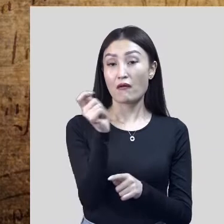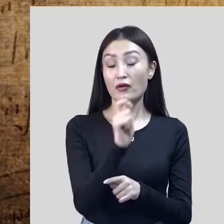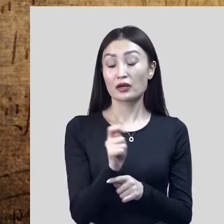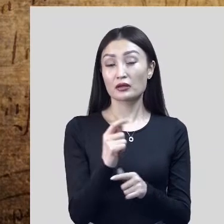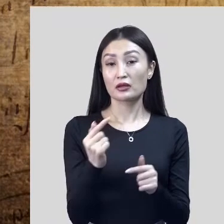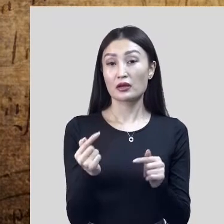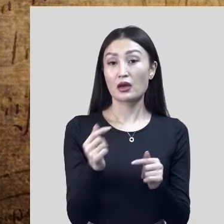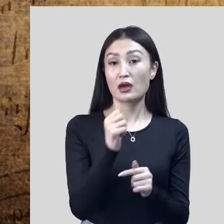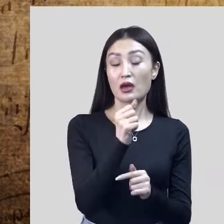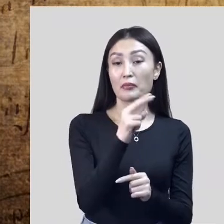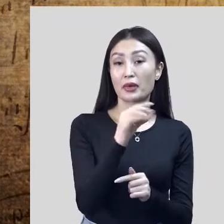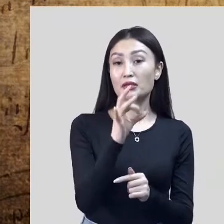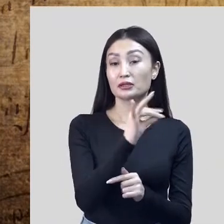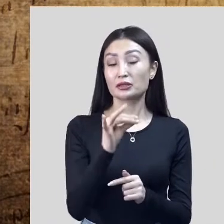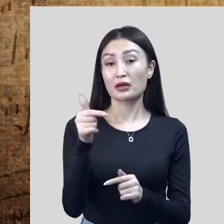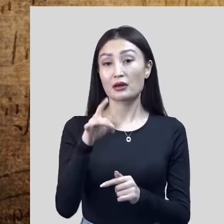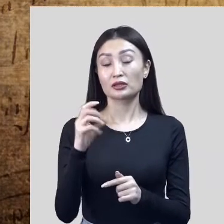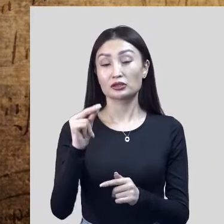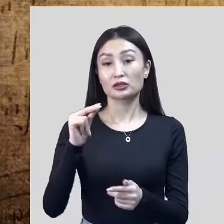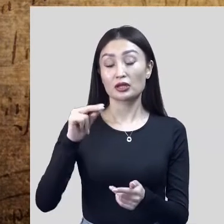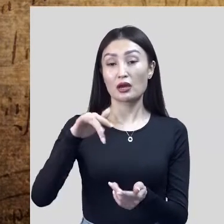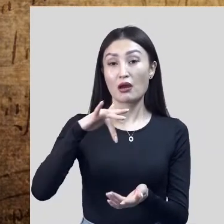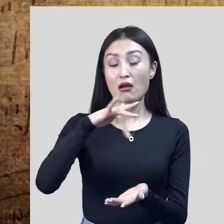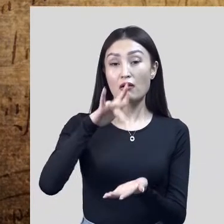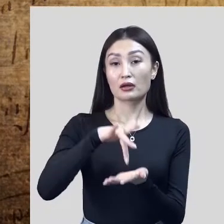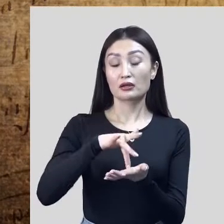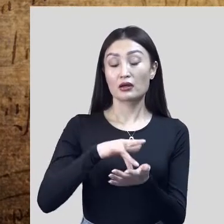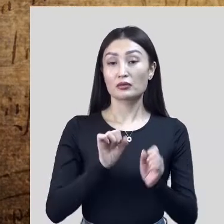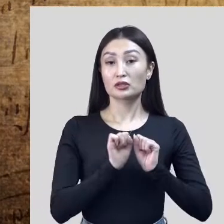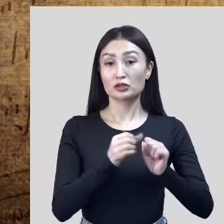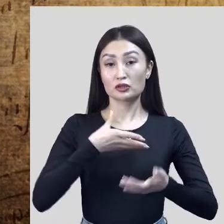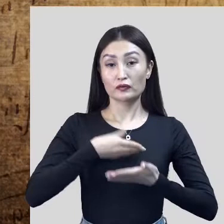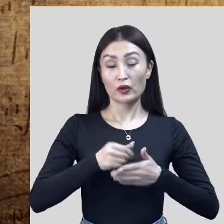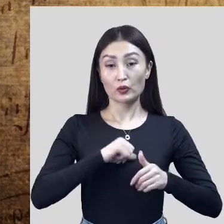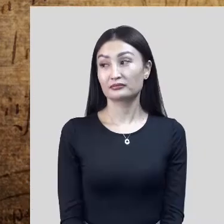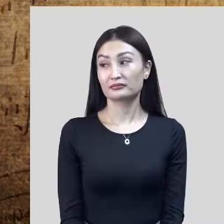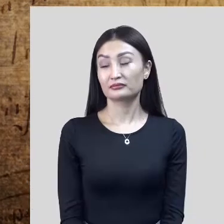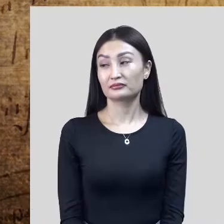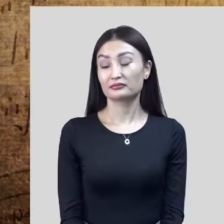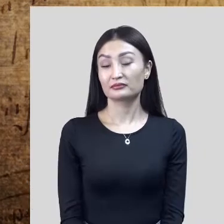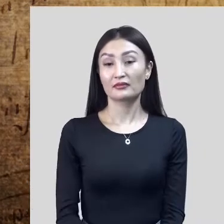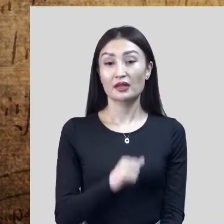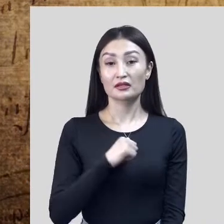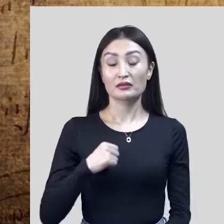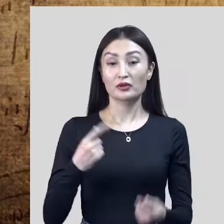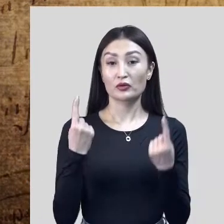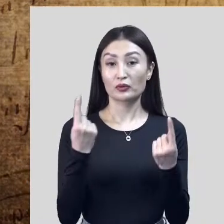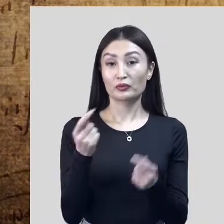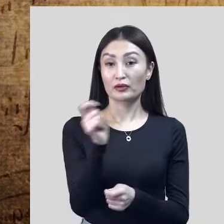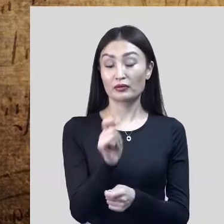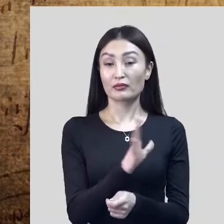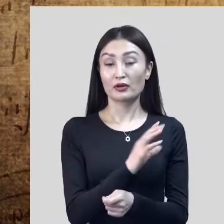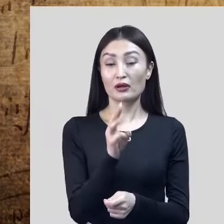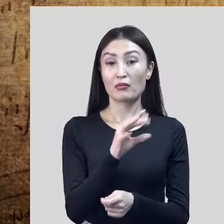между Ахеменидской Персией и греческими городами-государствами, отстаивавшими свою независимость. Самыми крупными сражениями